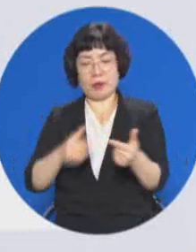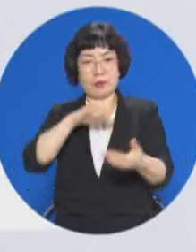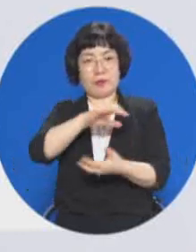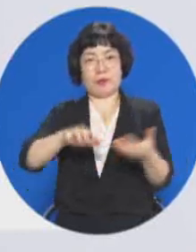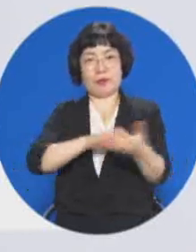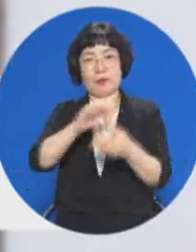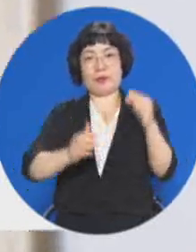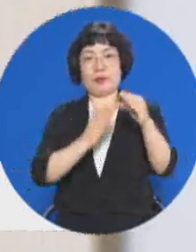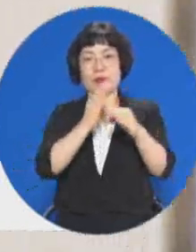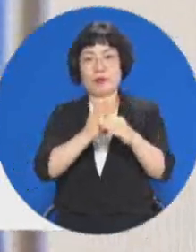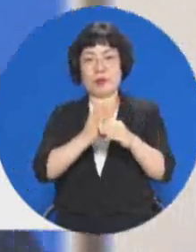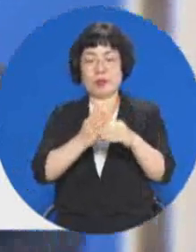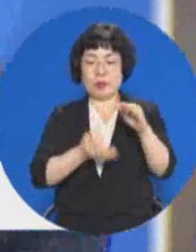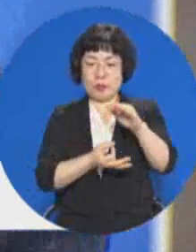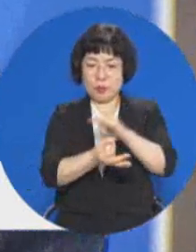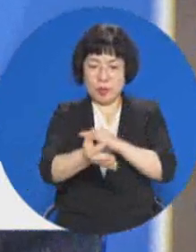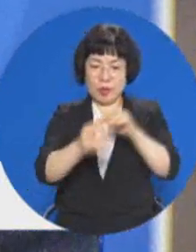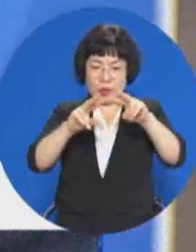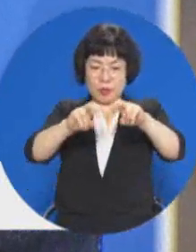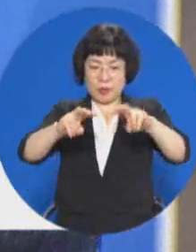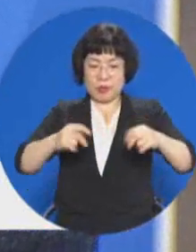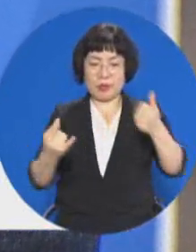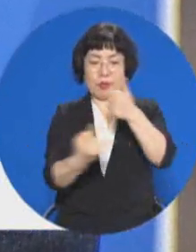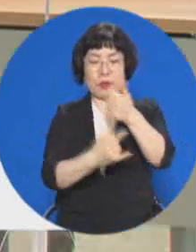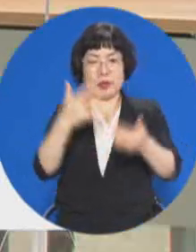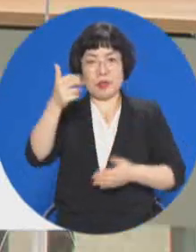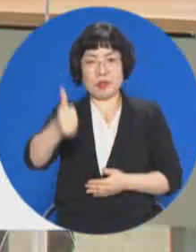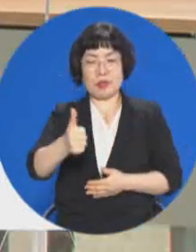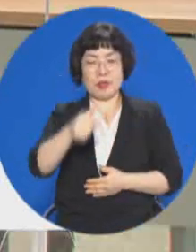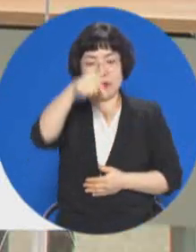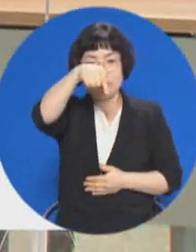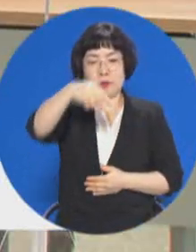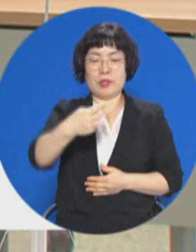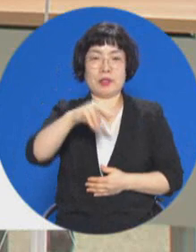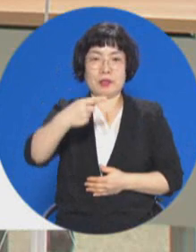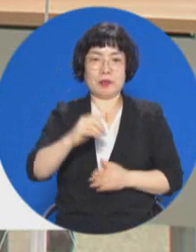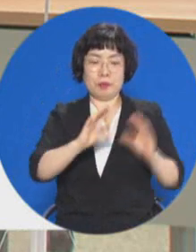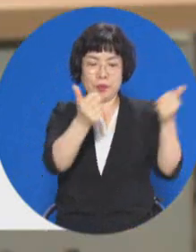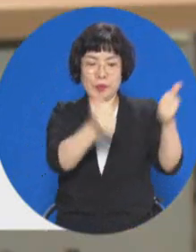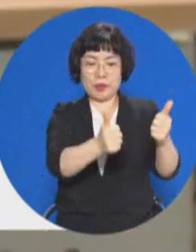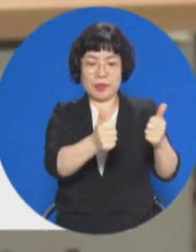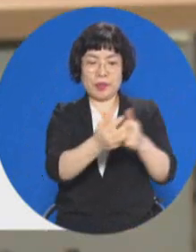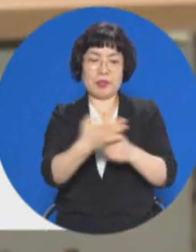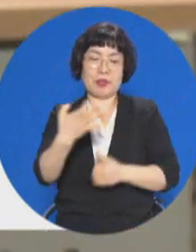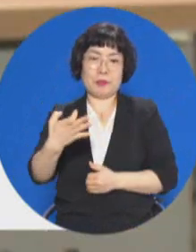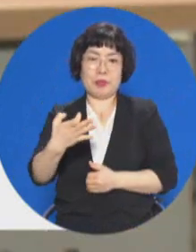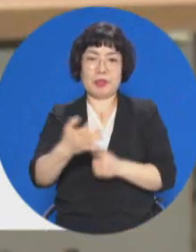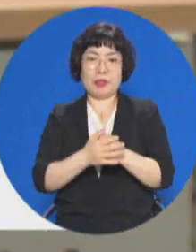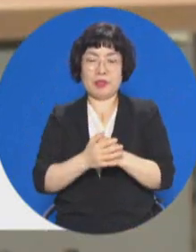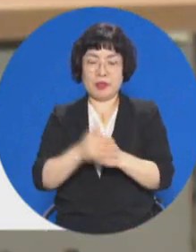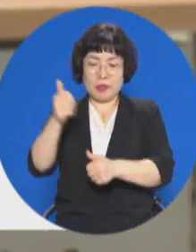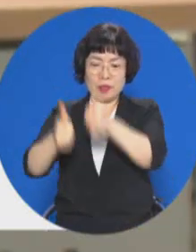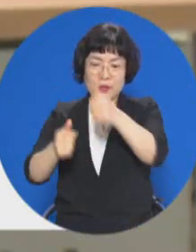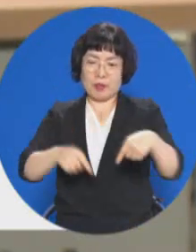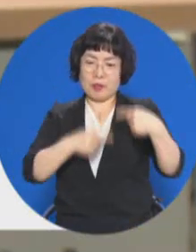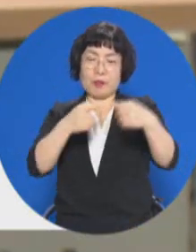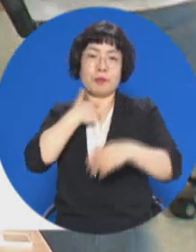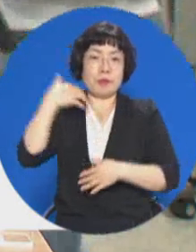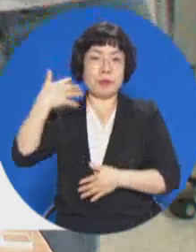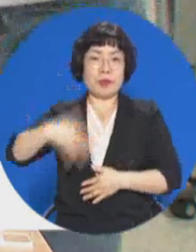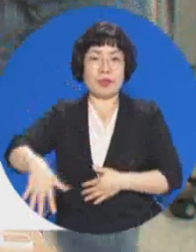있습니다. 금품 제공 진상조사 특별위원장인 구희승 변호사는 지난 2014년 경선에 참여한 적이